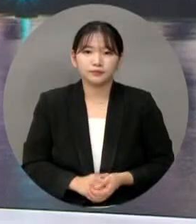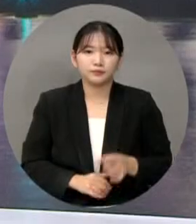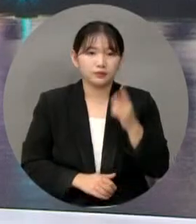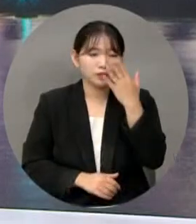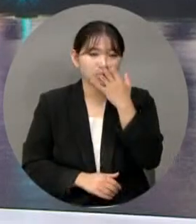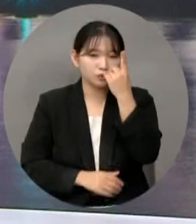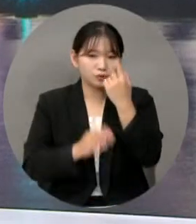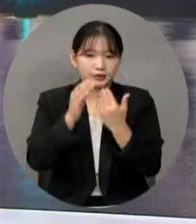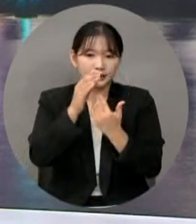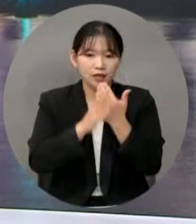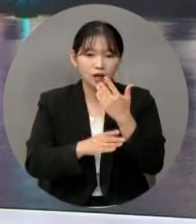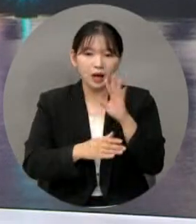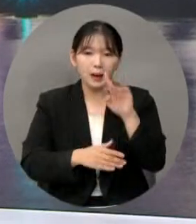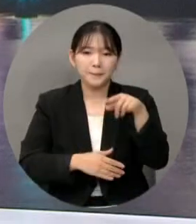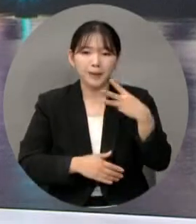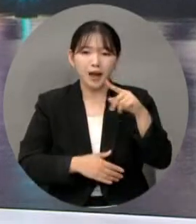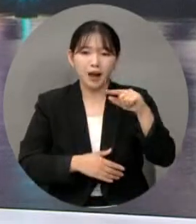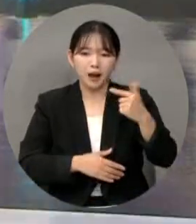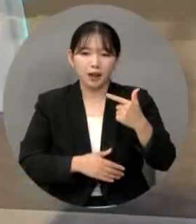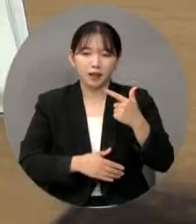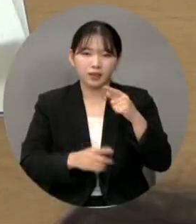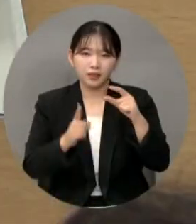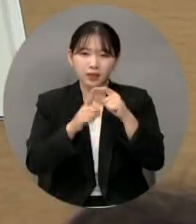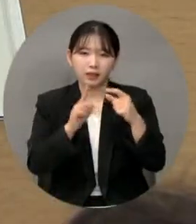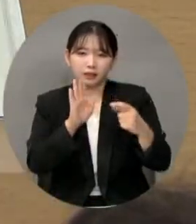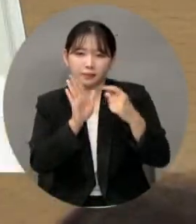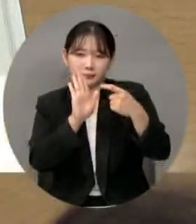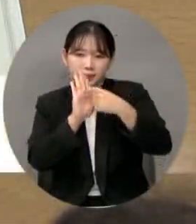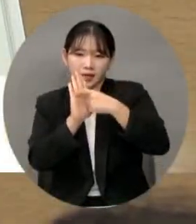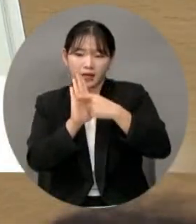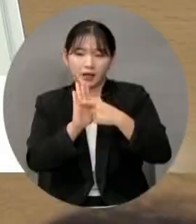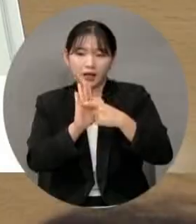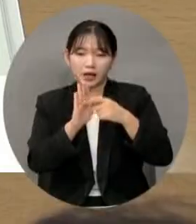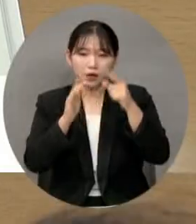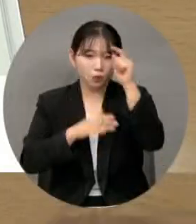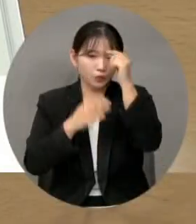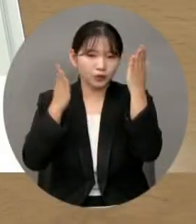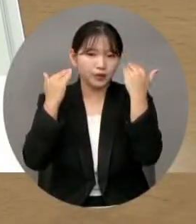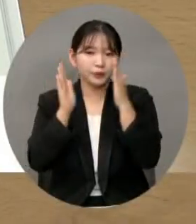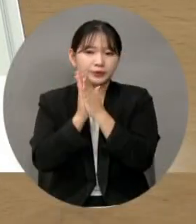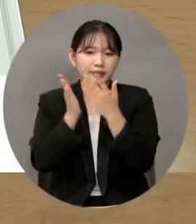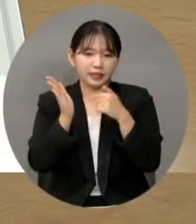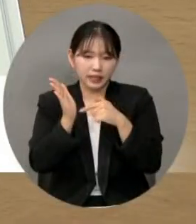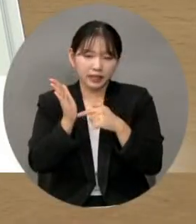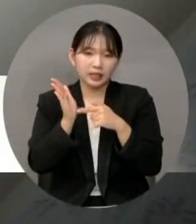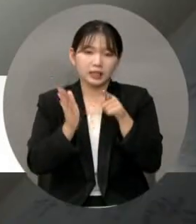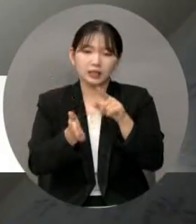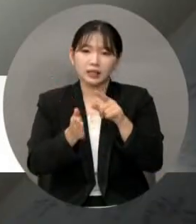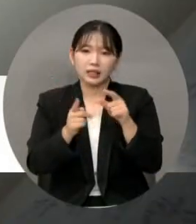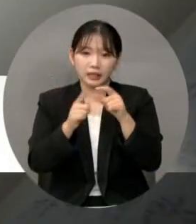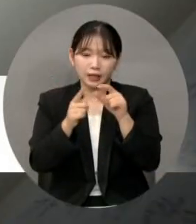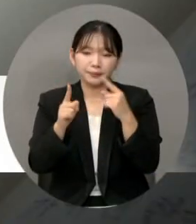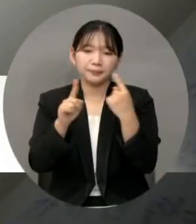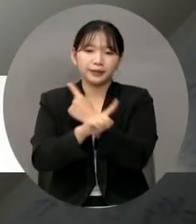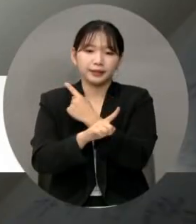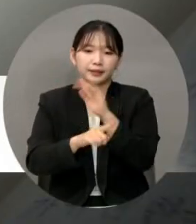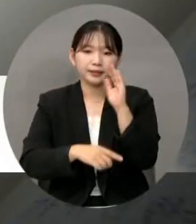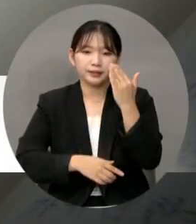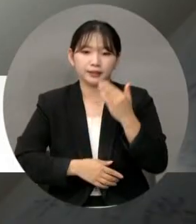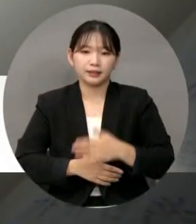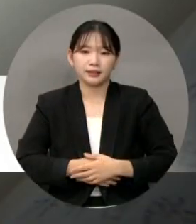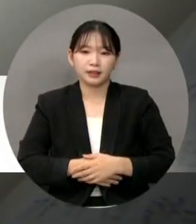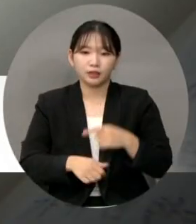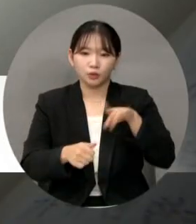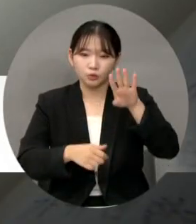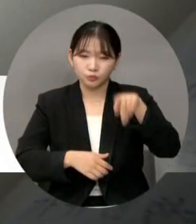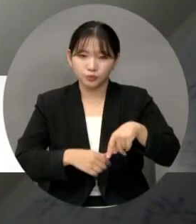여순 사건을 반란 등으로 기술한 고등학교 한국사 검정 교과서에서 해당 표현이 수정됐습니다